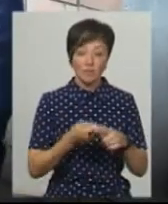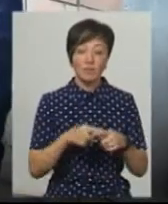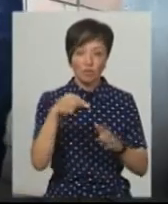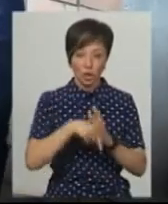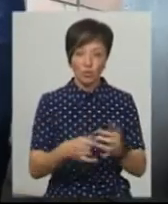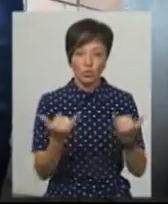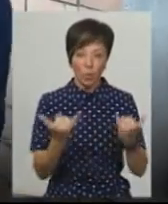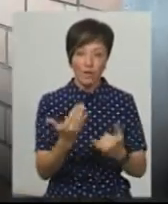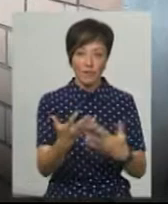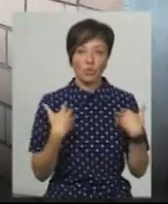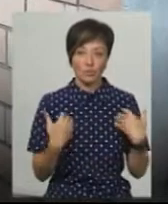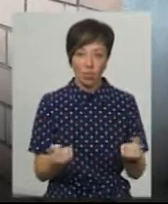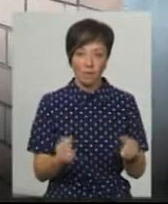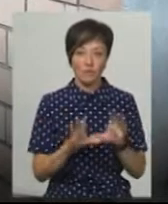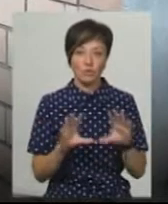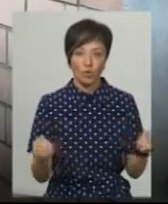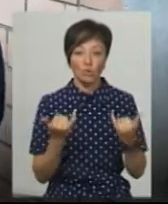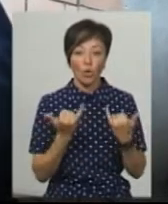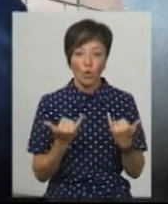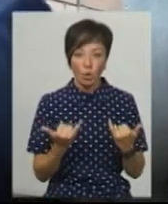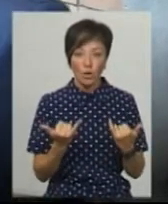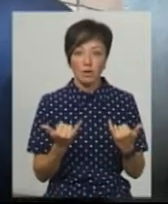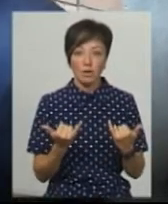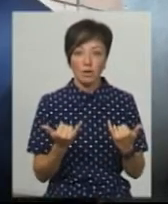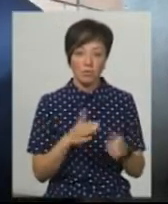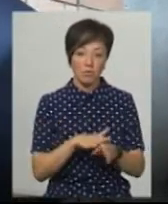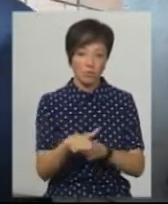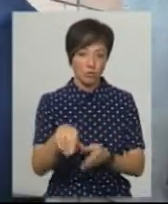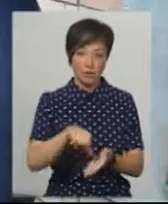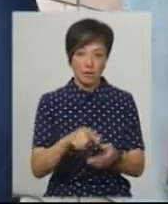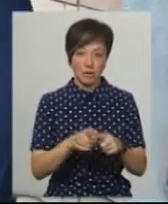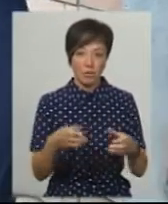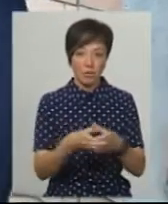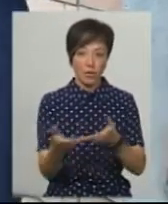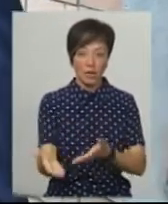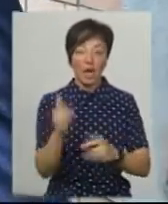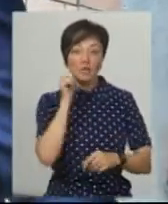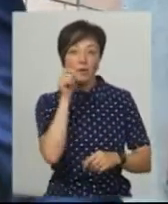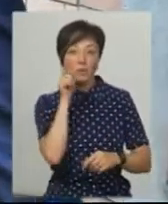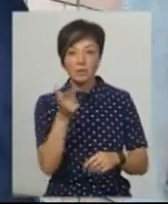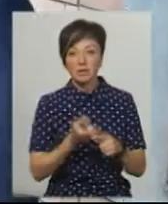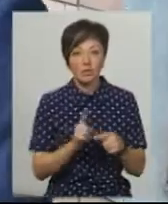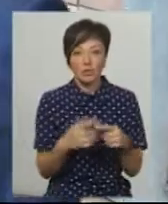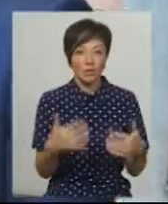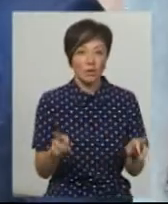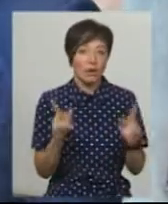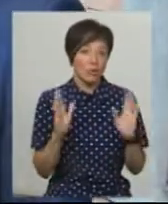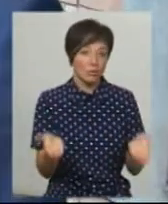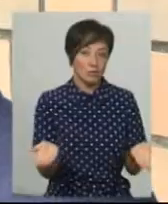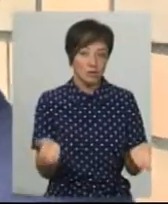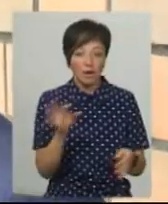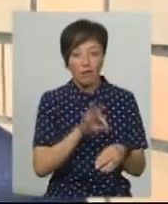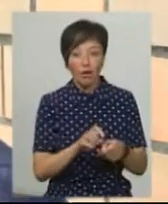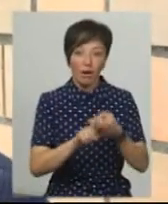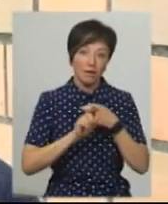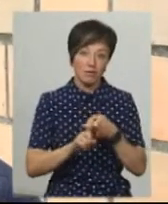що сьогодні ви здоровий. Все, ви сьогодні вже повноправний член цієї громади, а завтра, післязавтра – це вже як захворів чи не